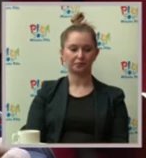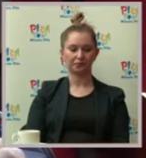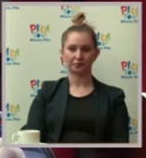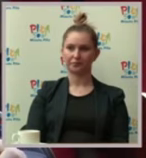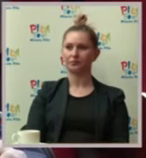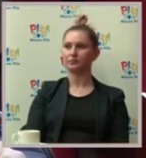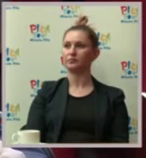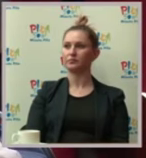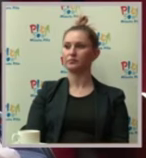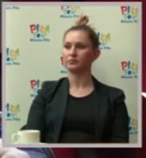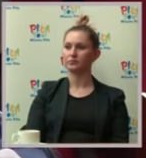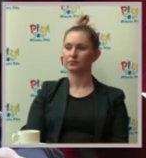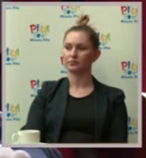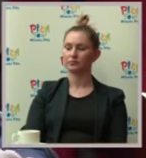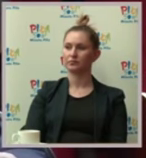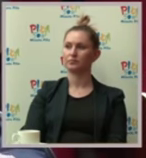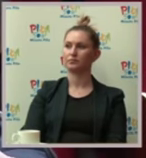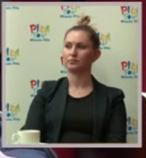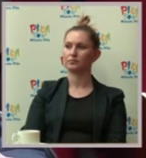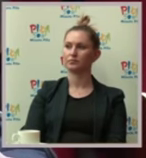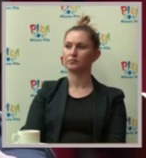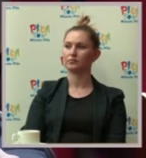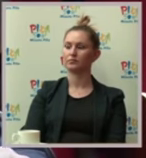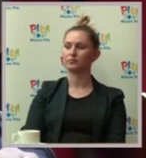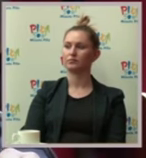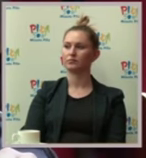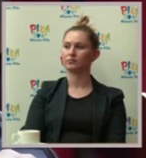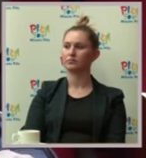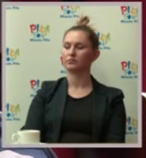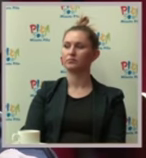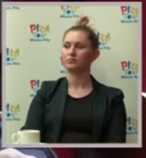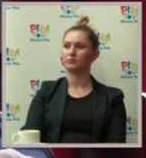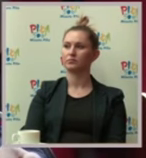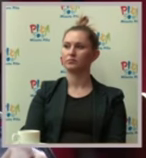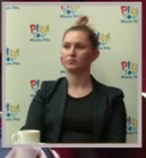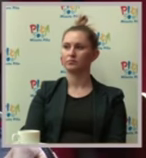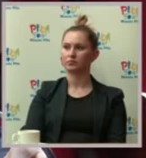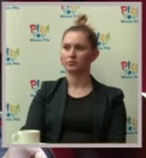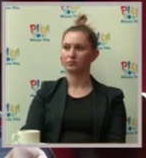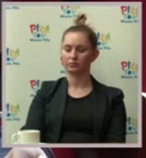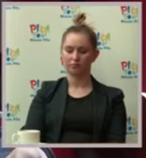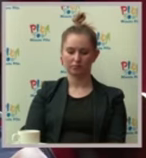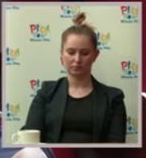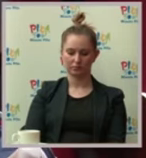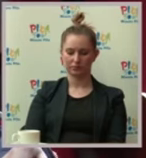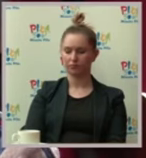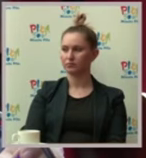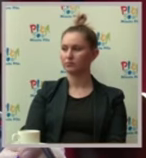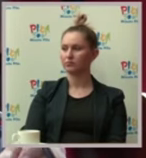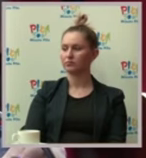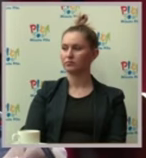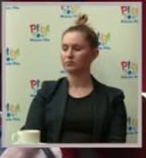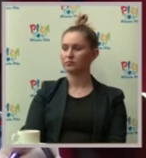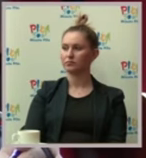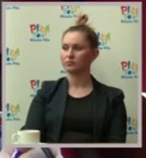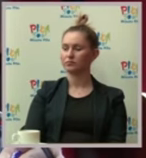żeby literze prawa nie uchybić, ta nasza uchwała będzie spełniała